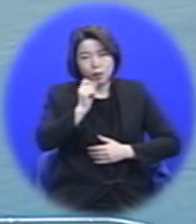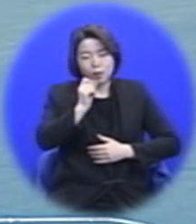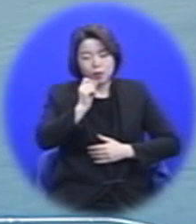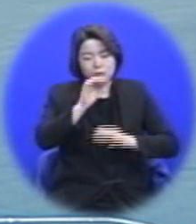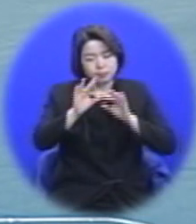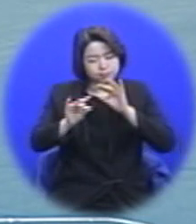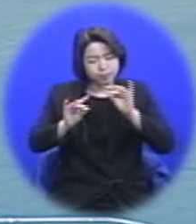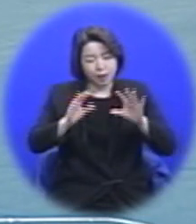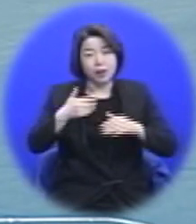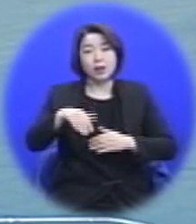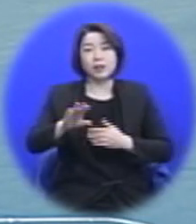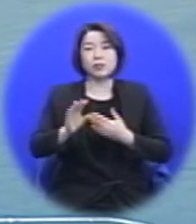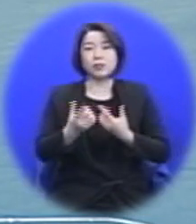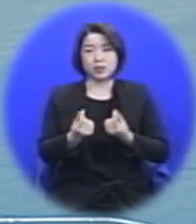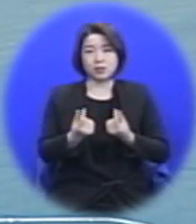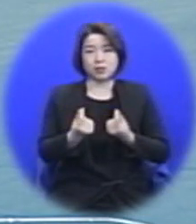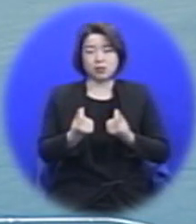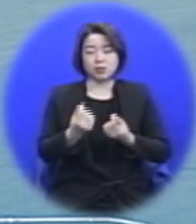알 수가 없었습니다.